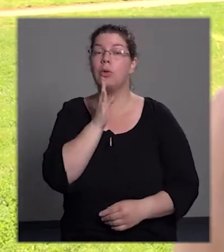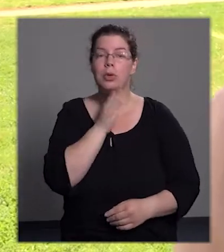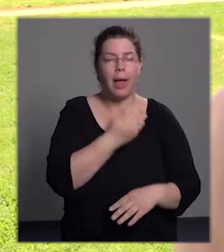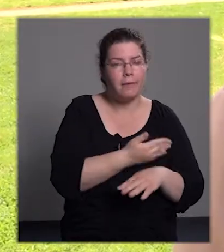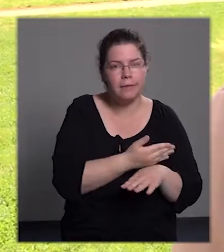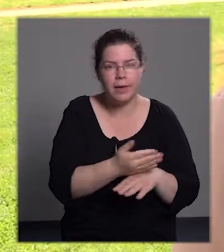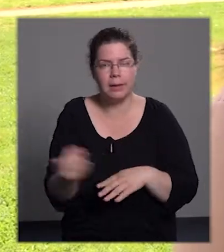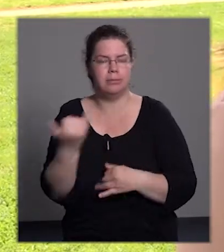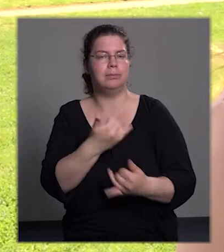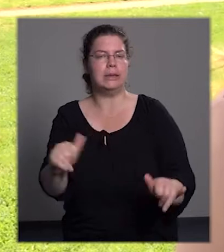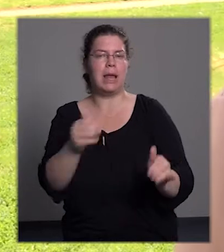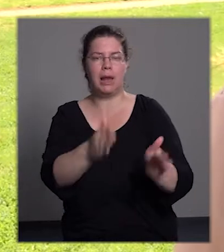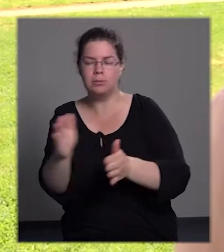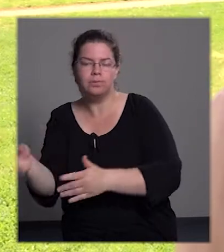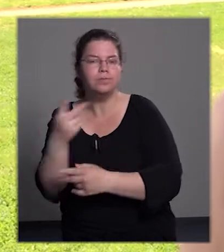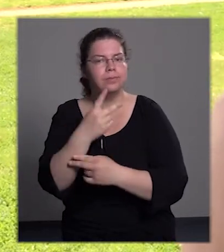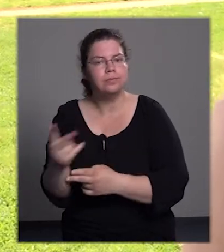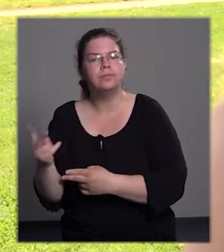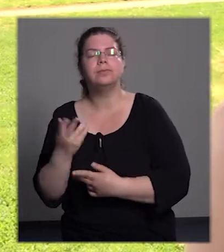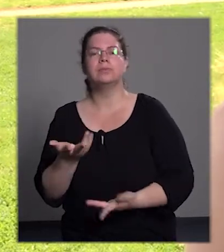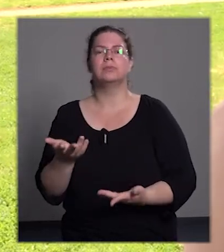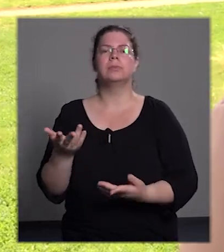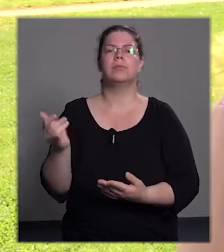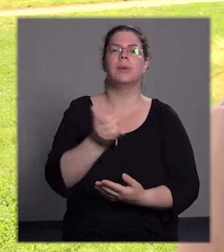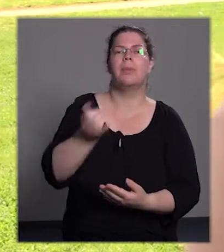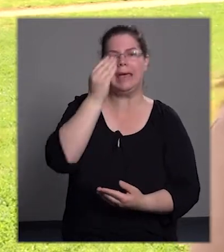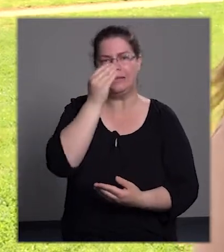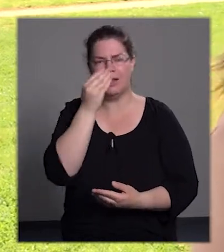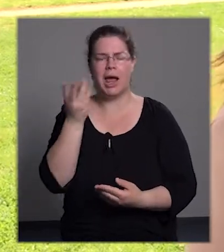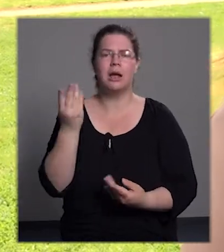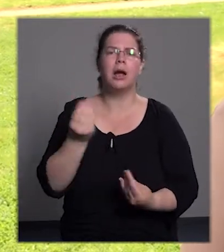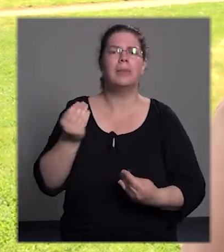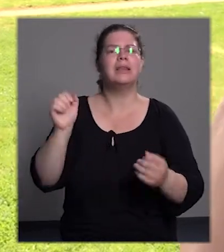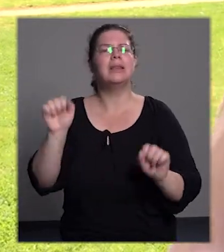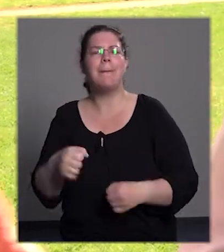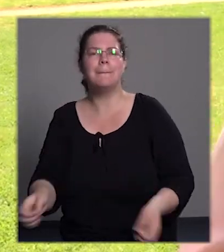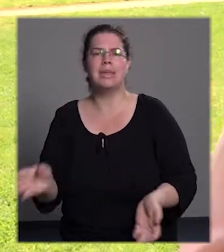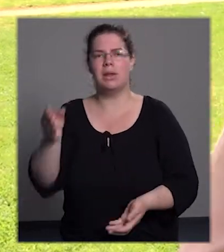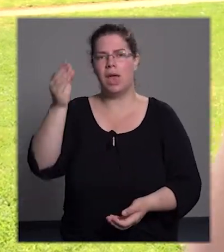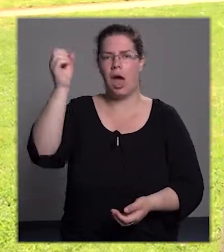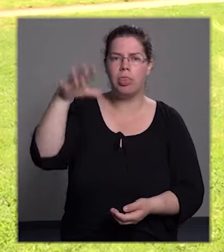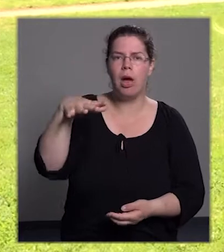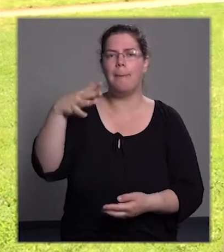végigmentünk minden ágyáson. Megnéztük, hogy melyik virág az, amelyik nem bírja a napot, az